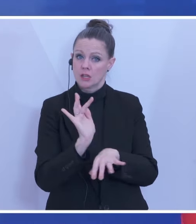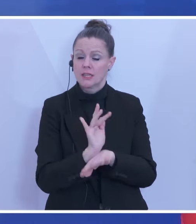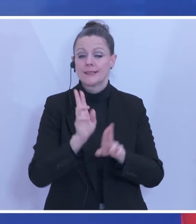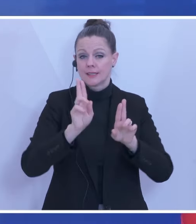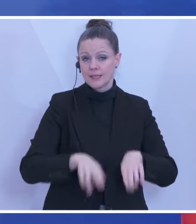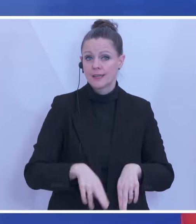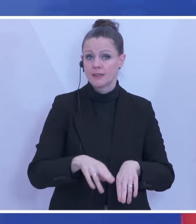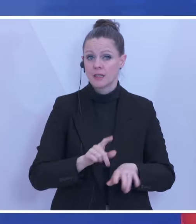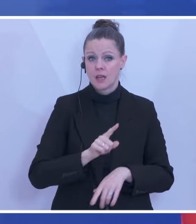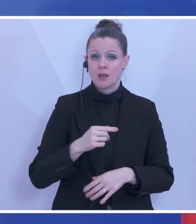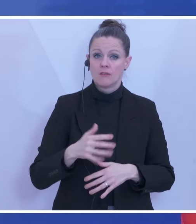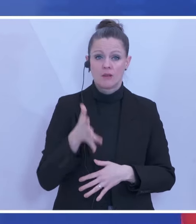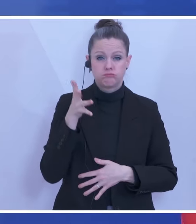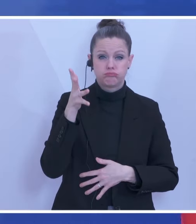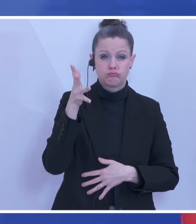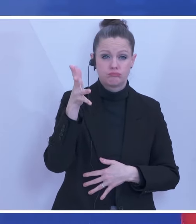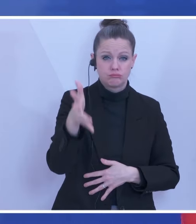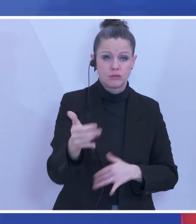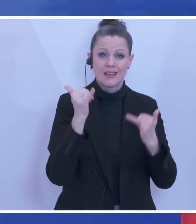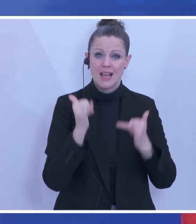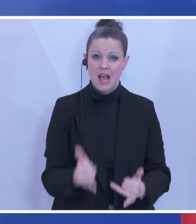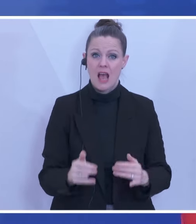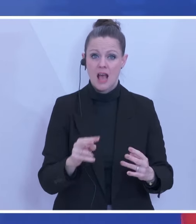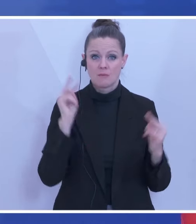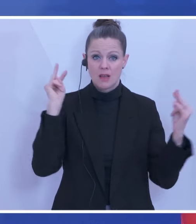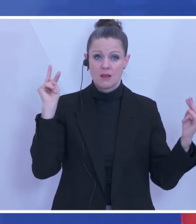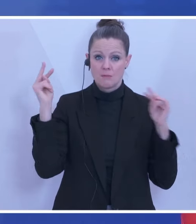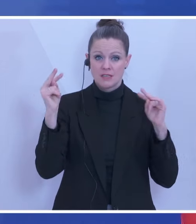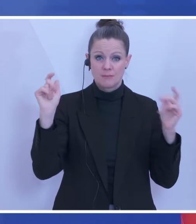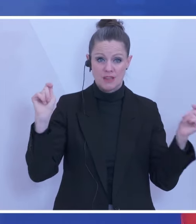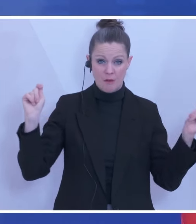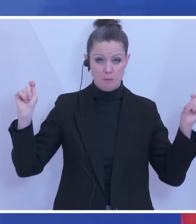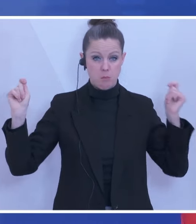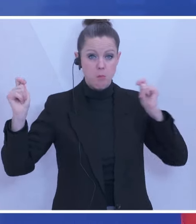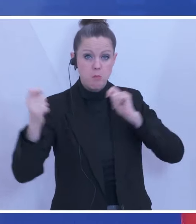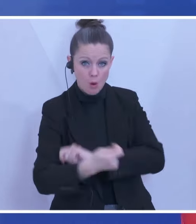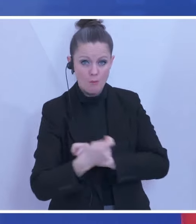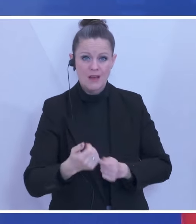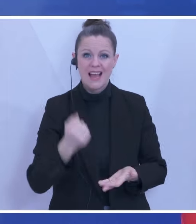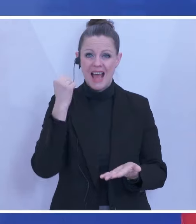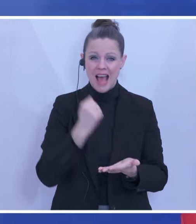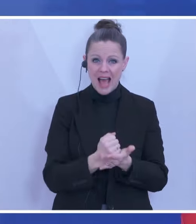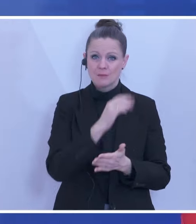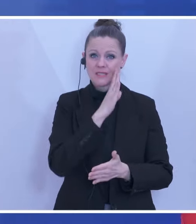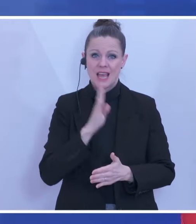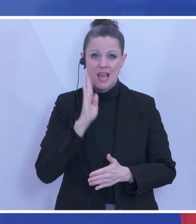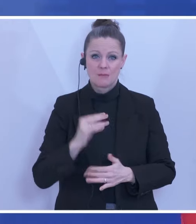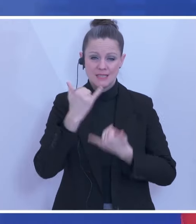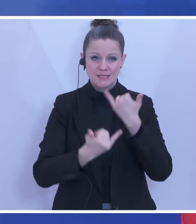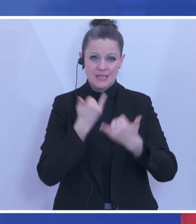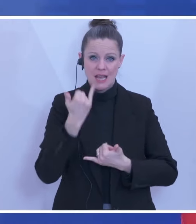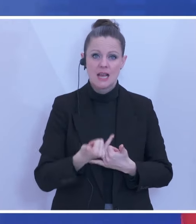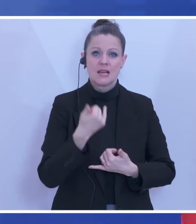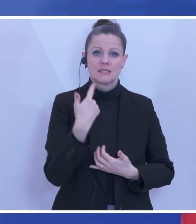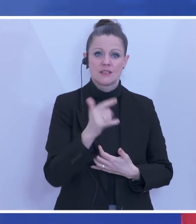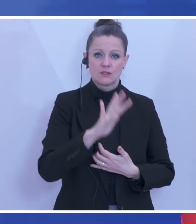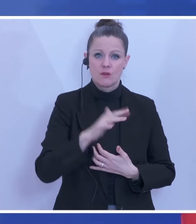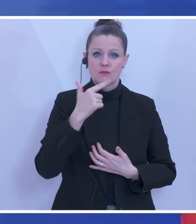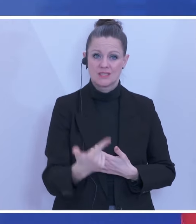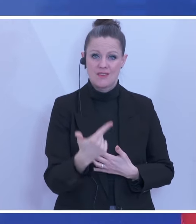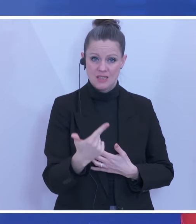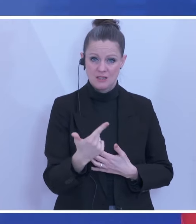lange gedauert, aber wenn man einen derart großen Paradigmenwechsel durchführt und das Amtsgeheimnis, das im Jahr 2025 für 100 Jahre in der